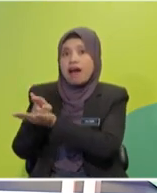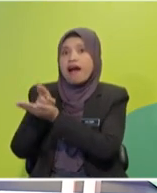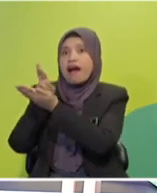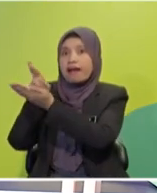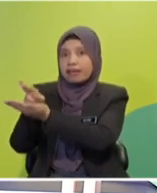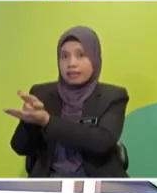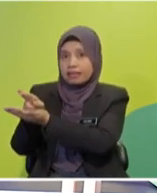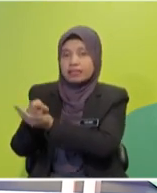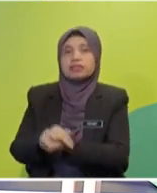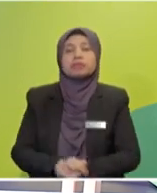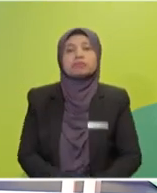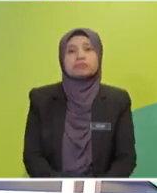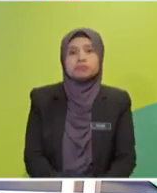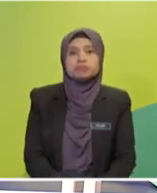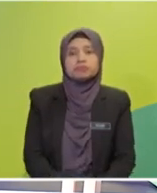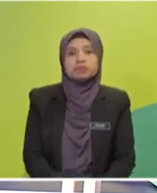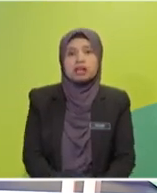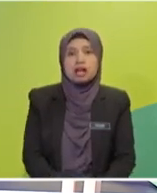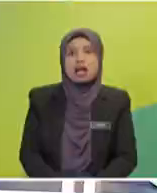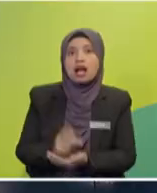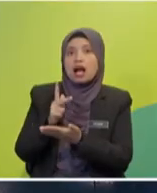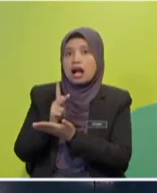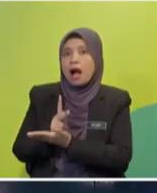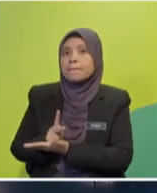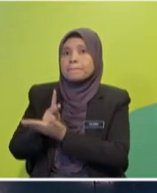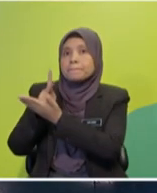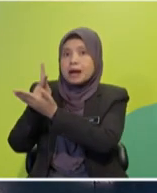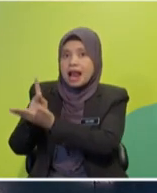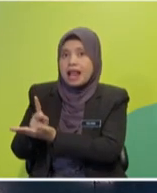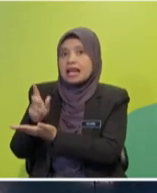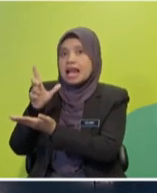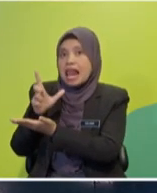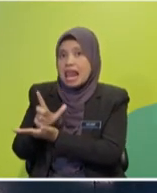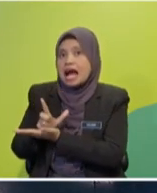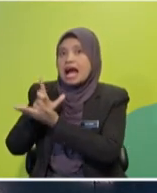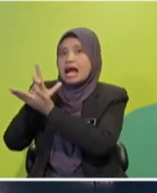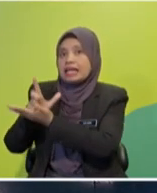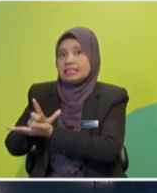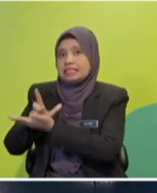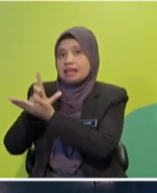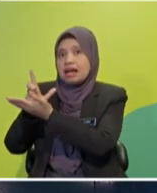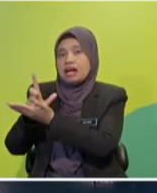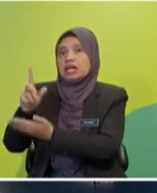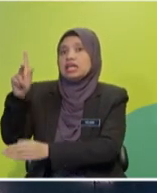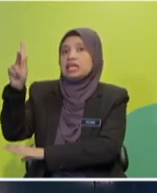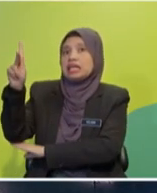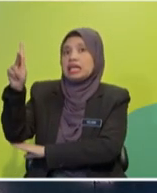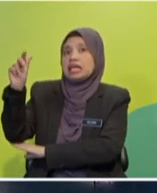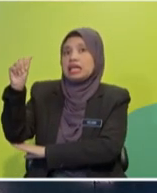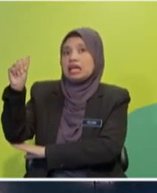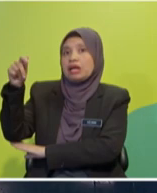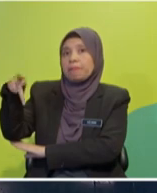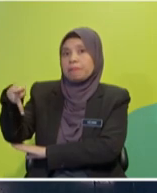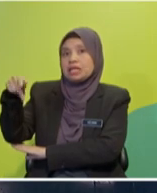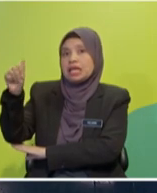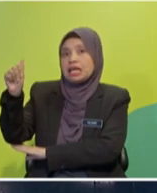Rakit. Kapal layar. Kapal layar. Saya ada jumpa kapal. Kapal layar. Cepat,